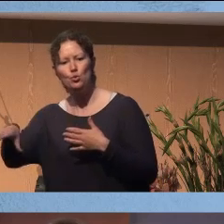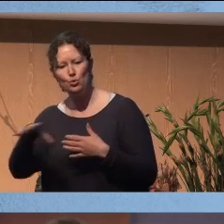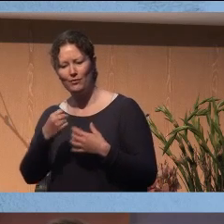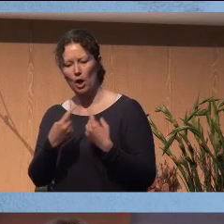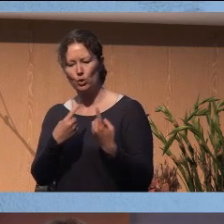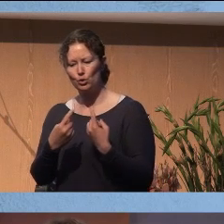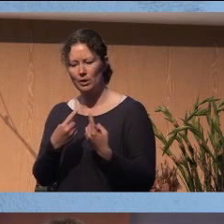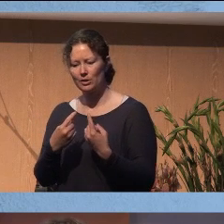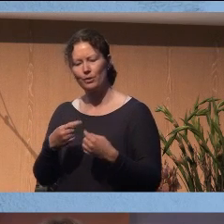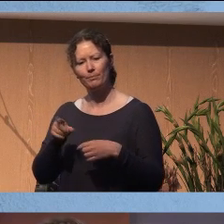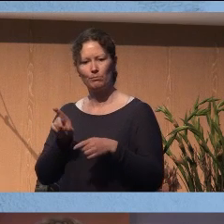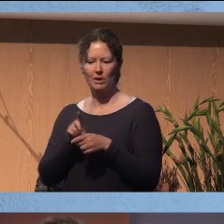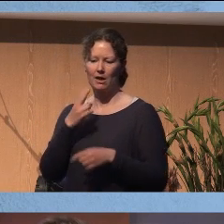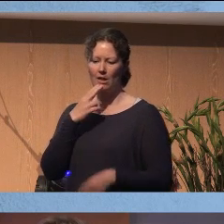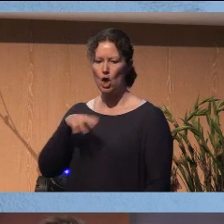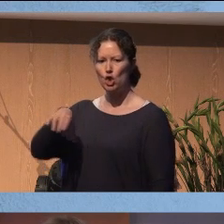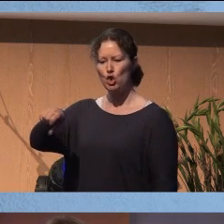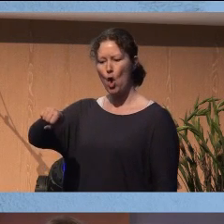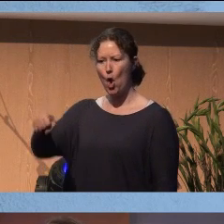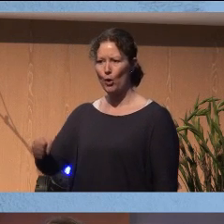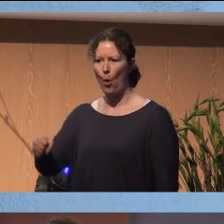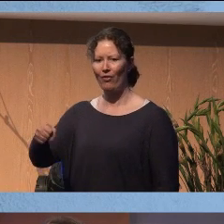såkalte dørhåndtaksyndromet.